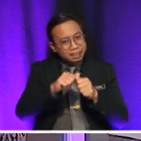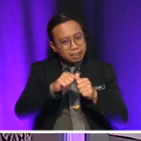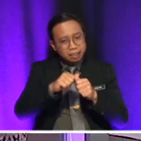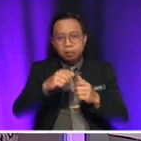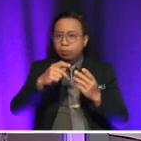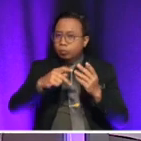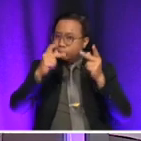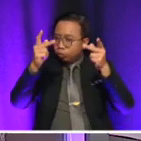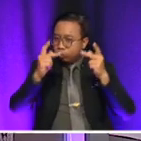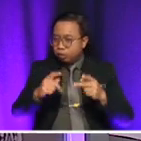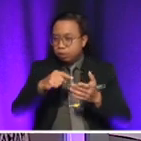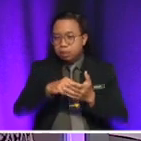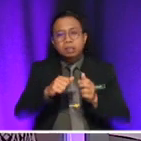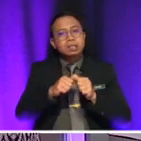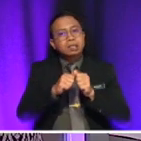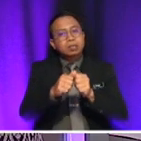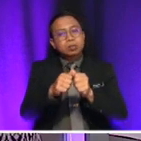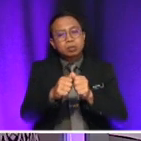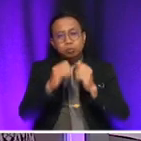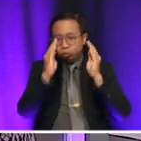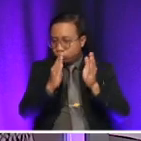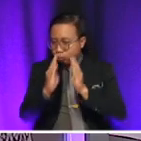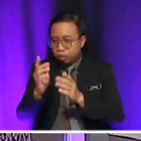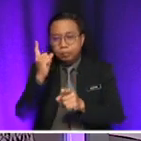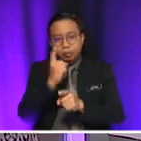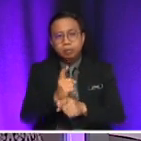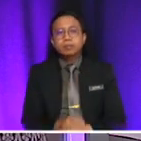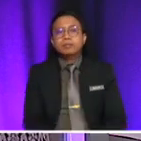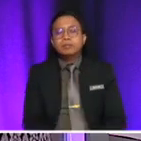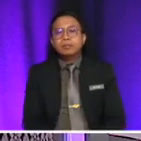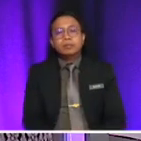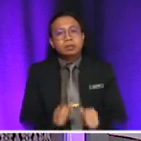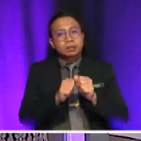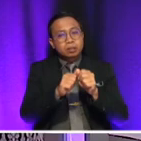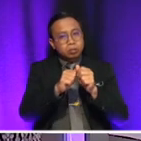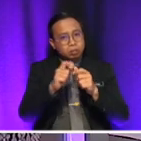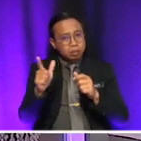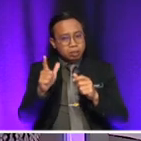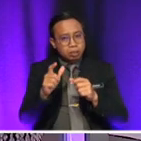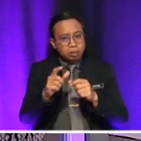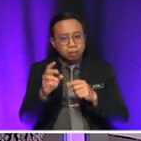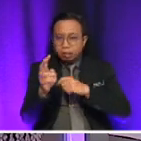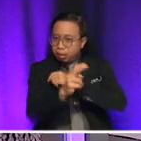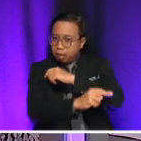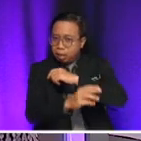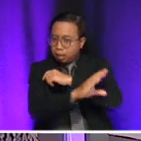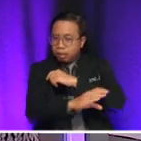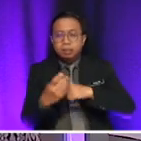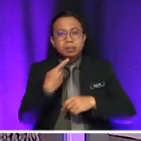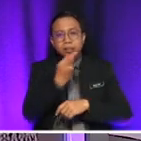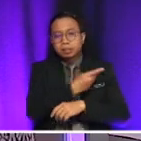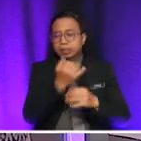proses-prosesnya ikut susunan yang betul saya sarankan Ikutilah perkembangan negara kita sekarang ini